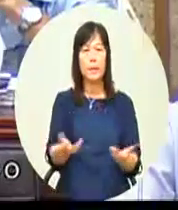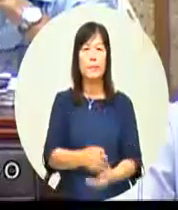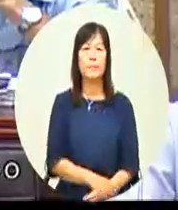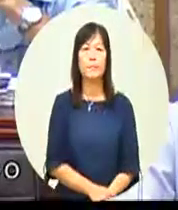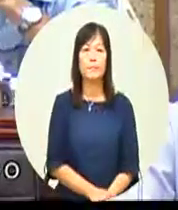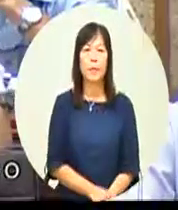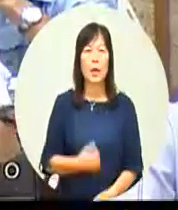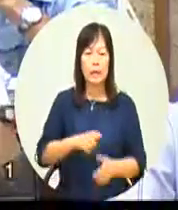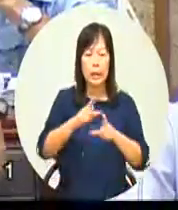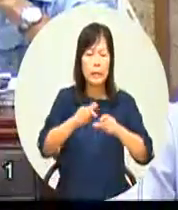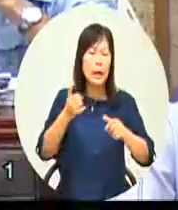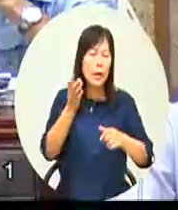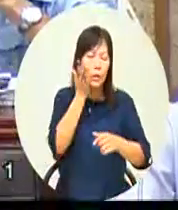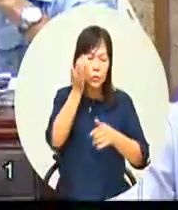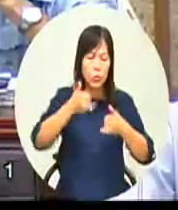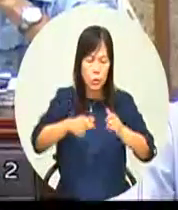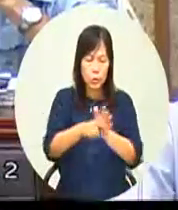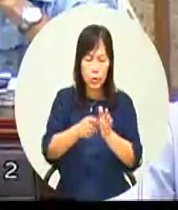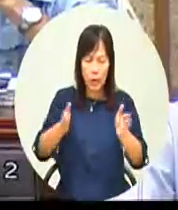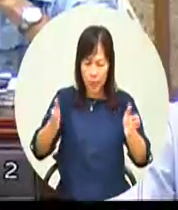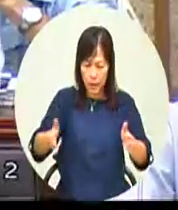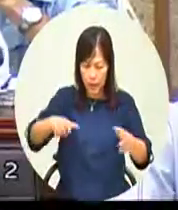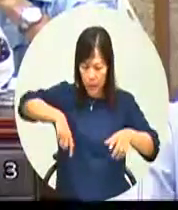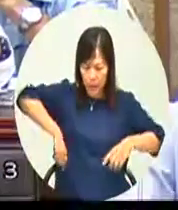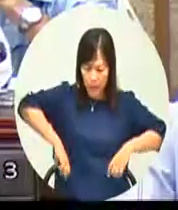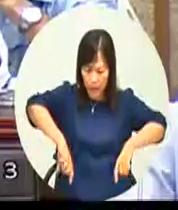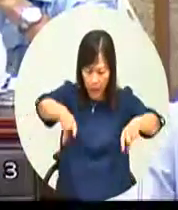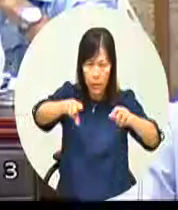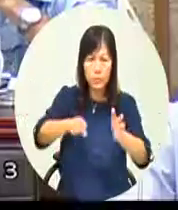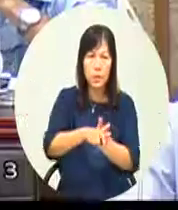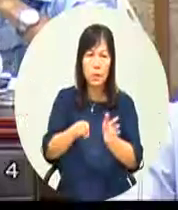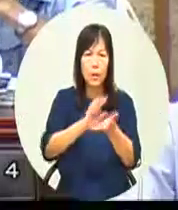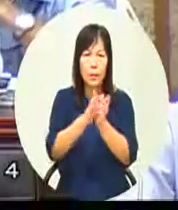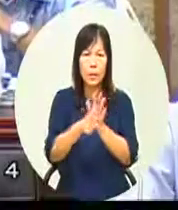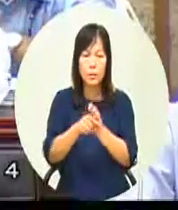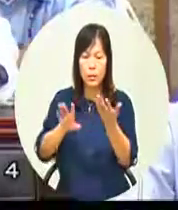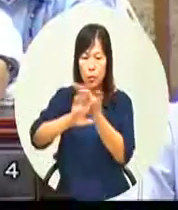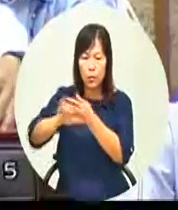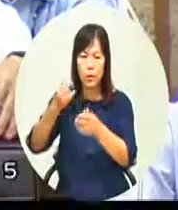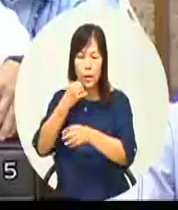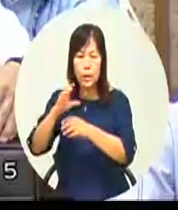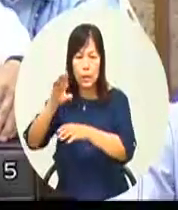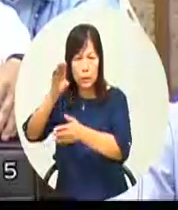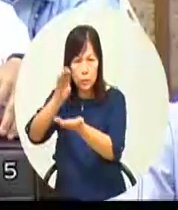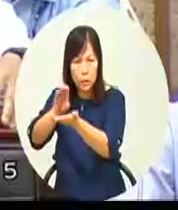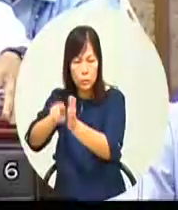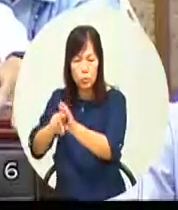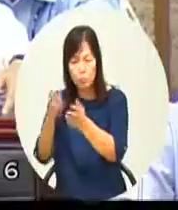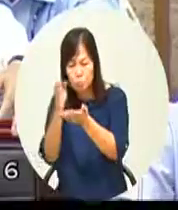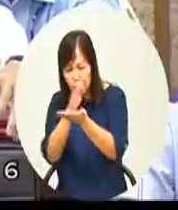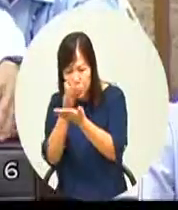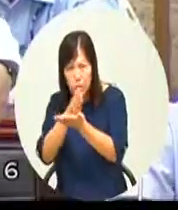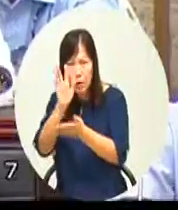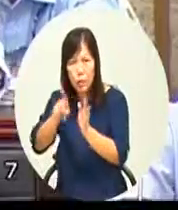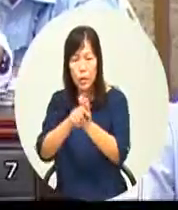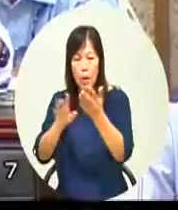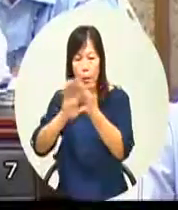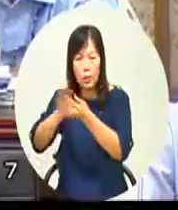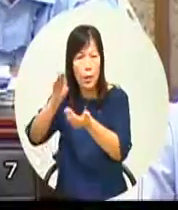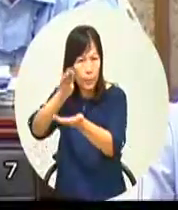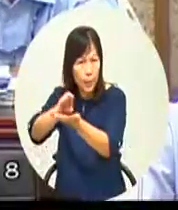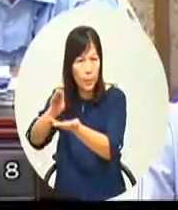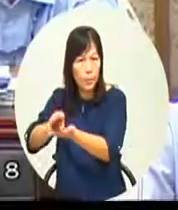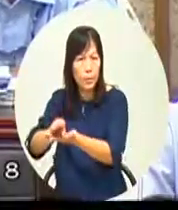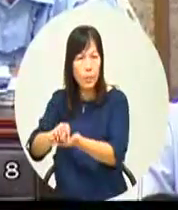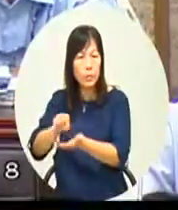那个大顺路两侧200公尺的范围内，然后我们有针对那个路外停车的部分，然后进行评估。那路外停车的部分，其实